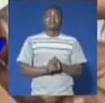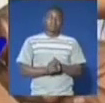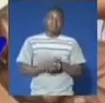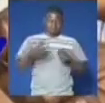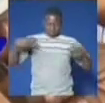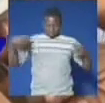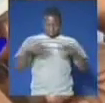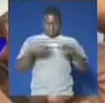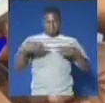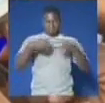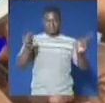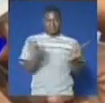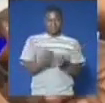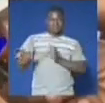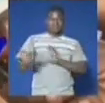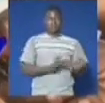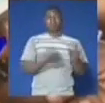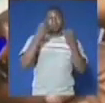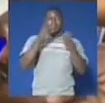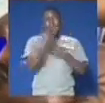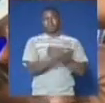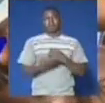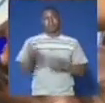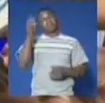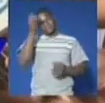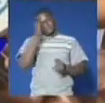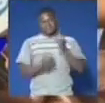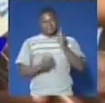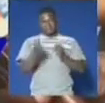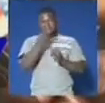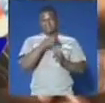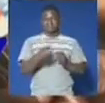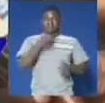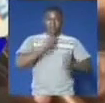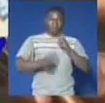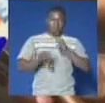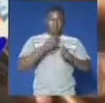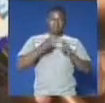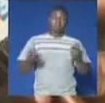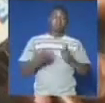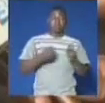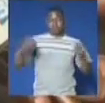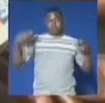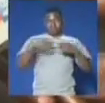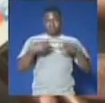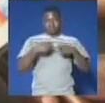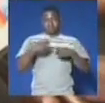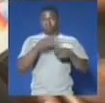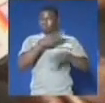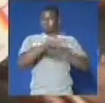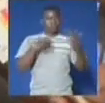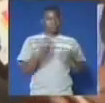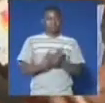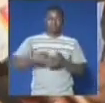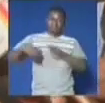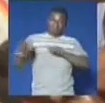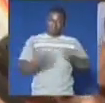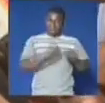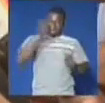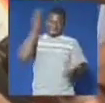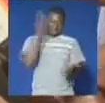parce que vous savez, quand il y a rupture d'arrivée énergétique, toutes les activités sont arrêtées. On ne peut même